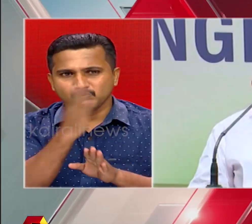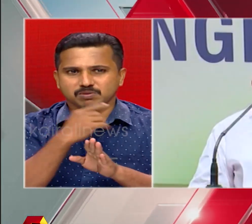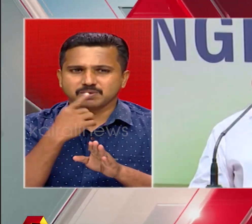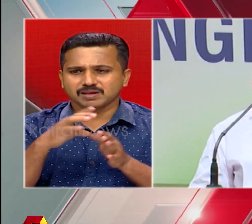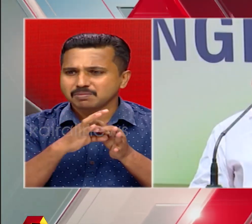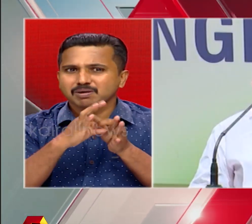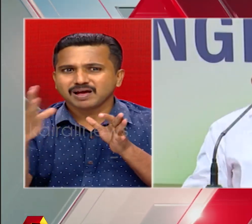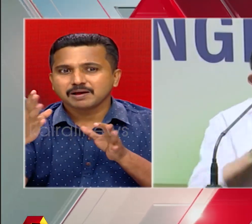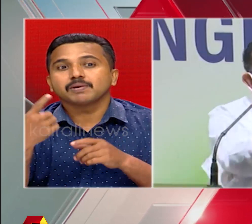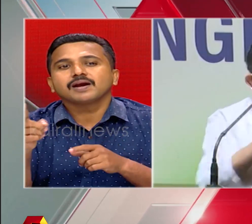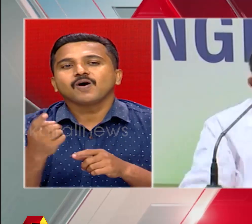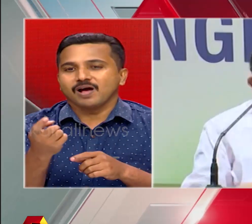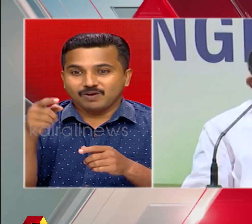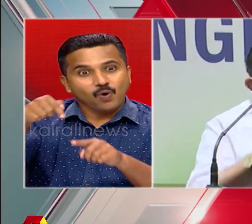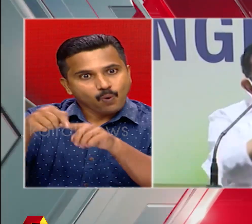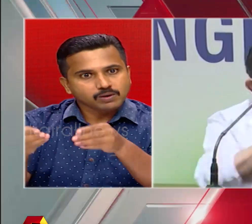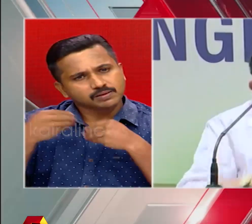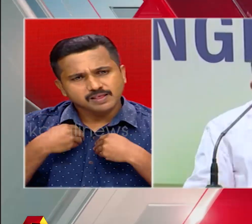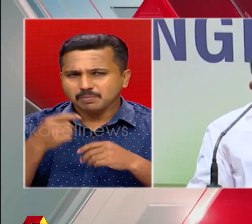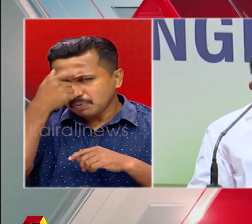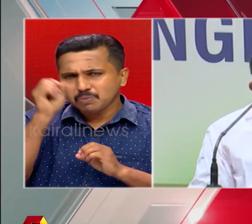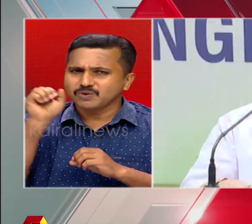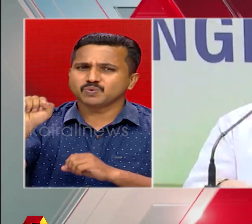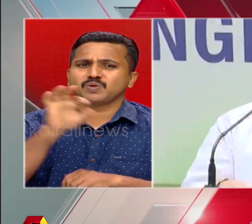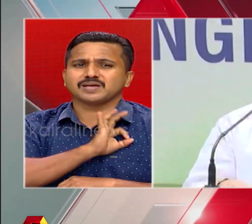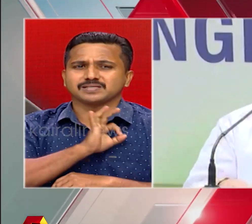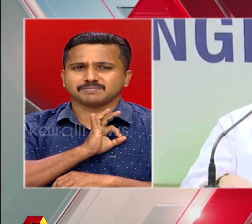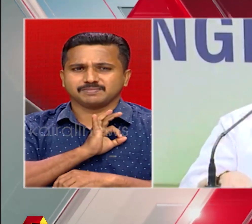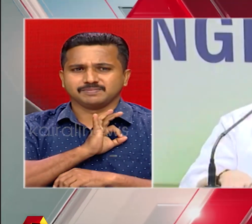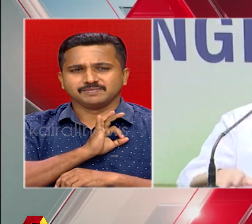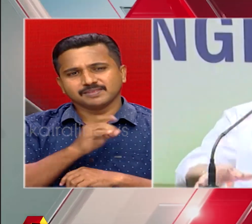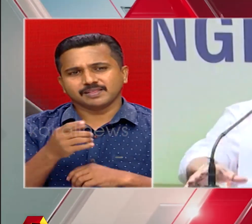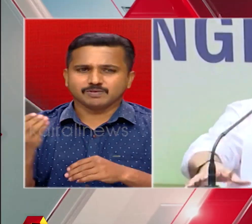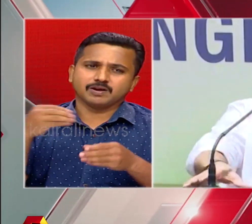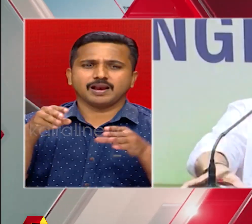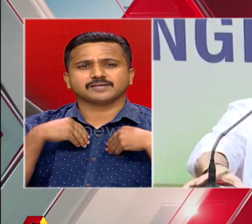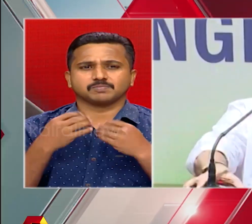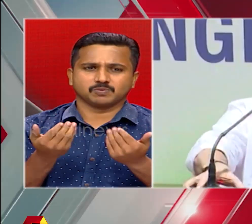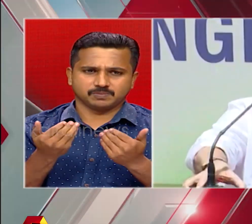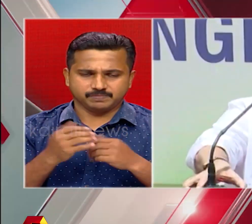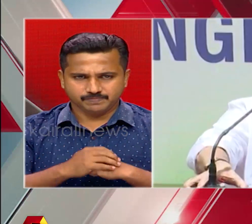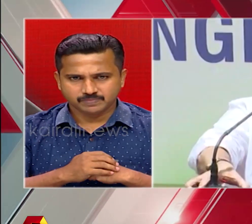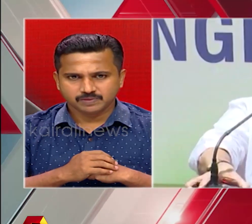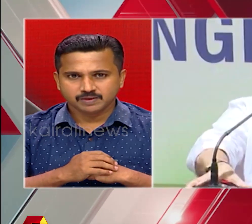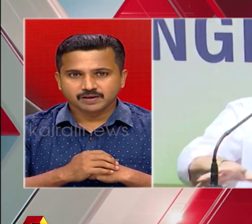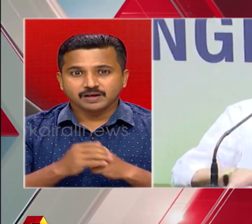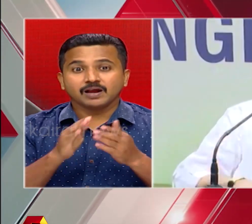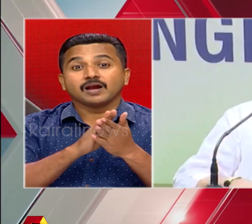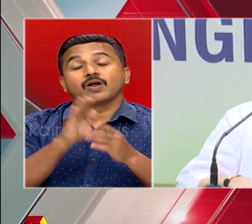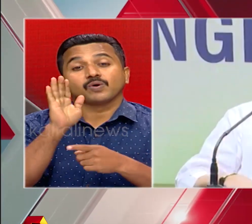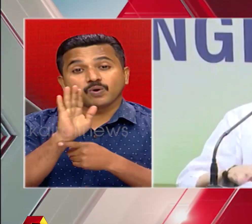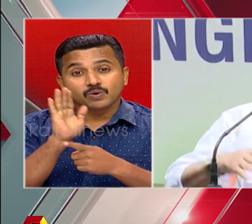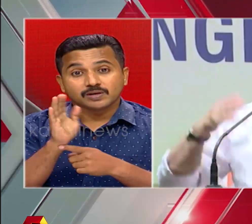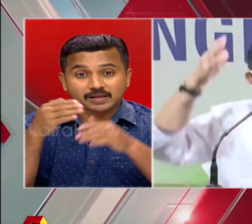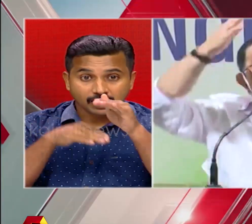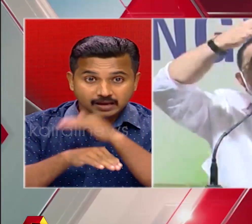വോട്ട് വേണ്ടെന്ന് പറയുന്നു? നിങ്ങൾ വോട്ട് ചെയ്യാന്ന് പറഞ്ഞാൽ ഞാൻ പറയുമോ വേണ്ടാന്ന്? ഹാഗിയ സോഫിയ വിഷയത്തിൽ കോൺഗ്രസ് നിലപാടില്ലെന്ന് ഹസൻ വ്യക്തമാക്കി. കോൺഗ്രസിന്റെ